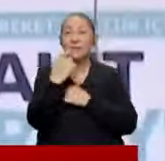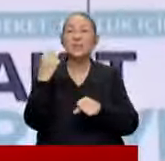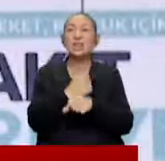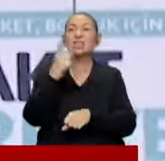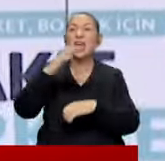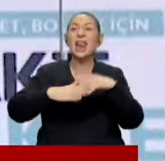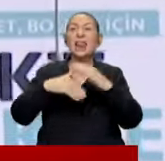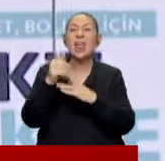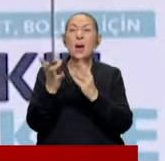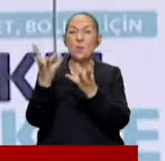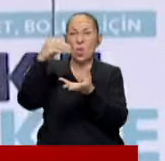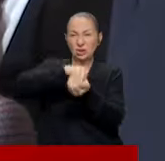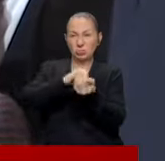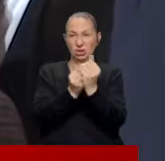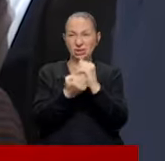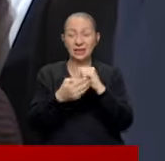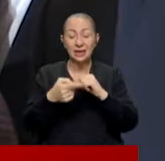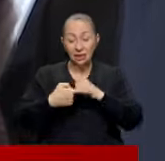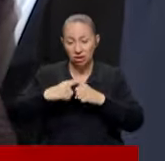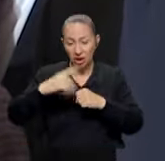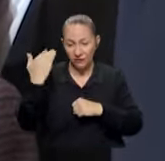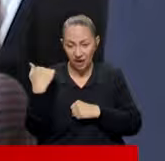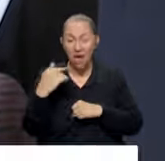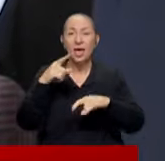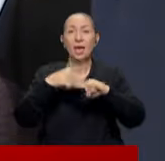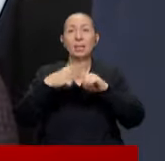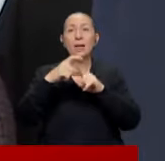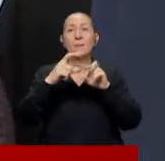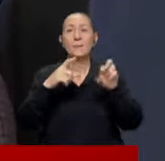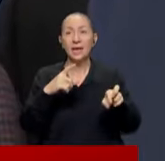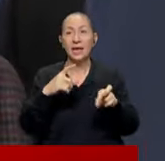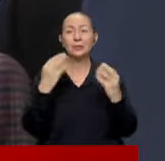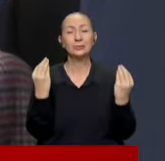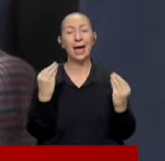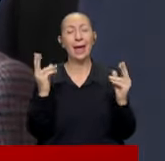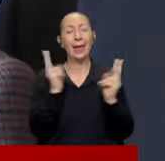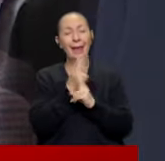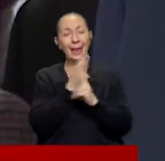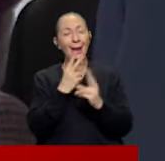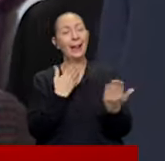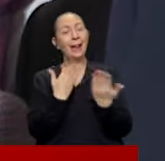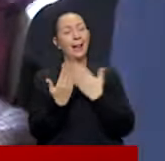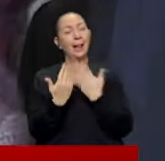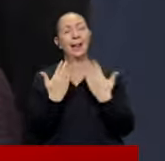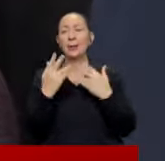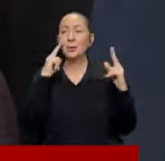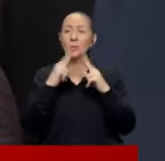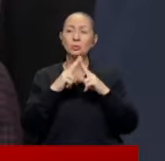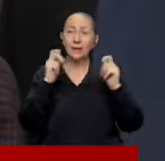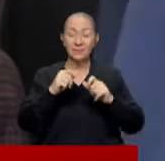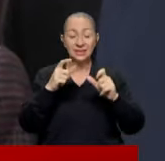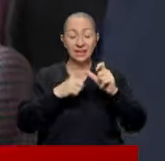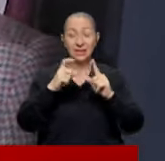Demirtaş'ın eline bulanmıştır. Geçen hafta HDP ile Neşeli, Kagarakigiri bir görüşme yaptılar.